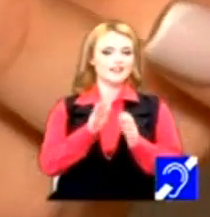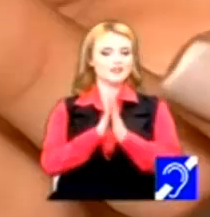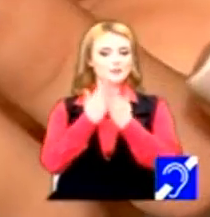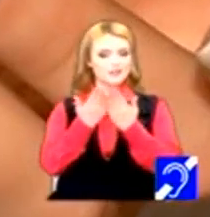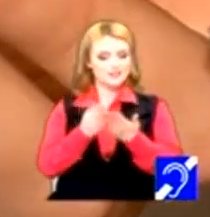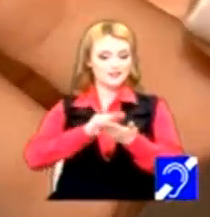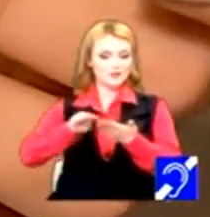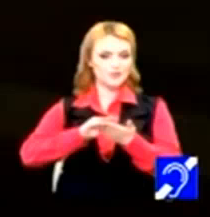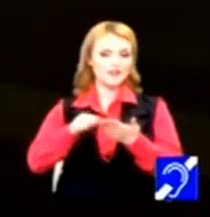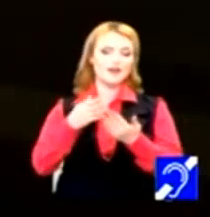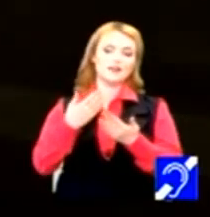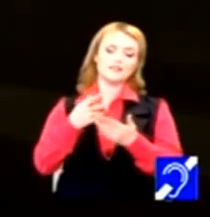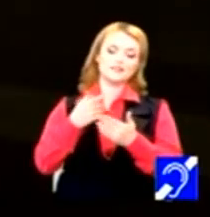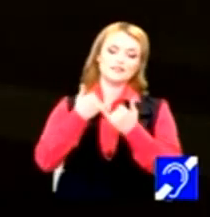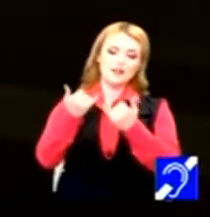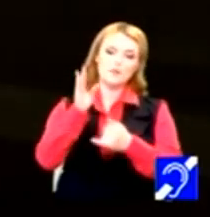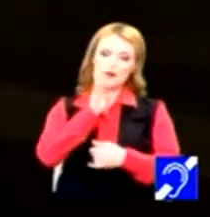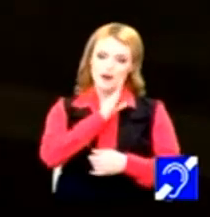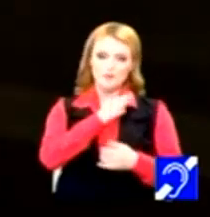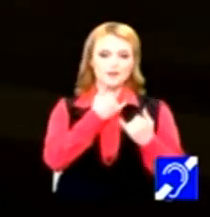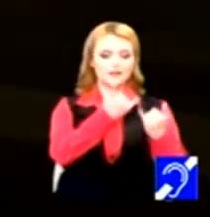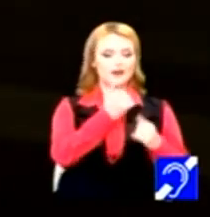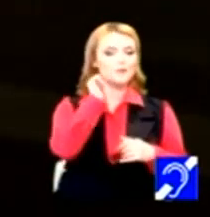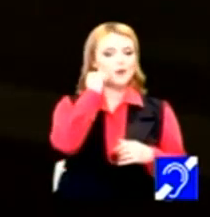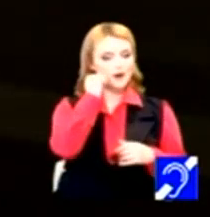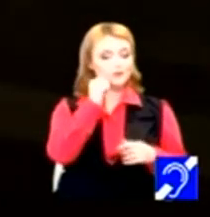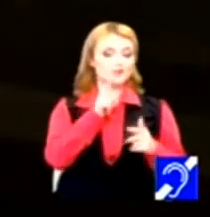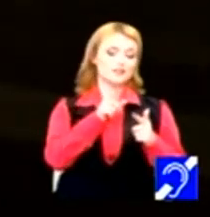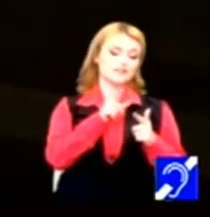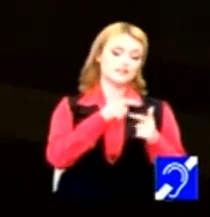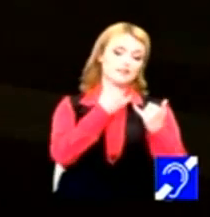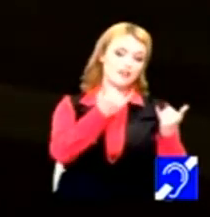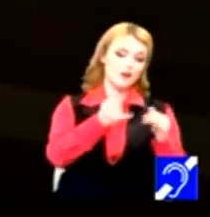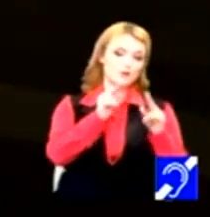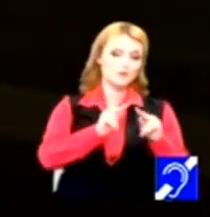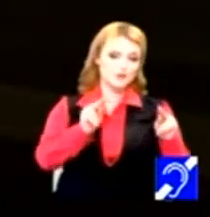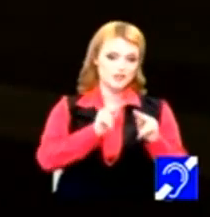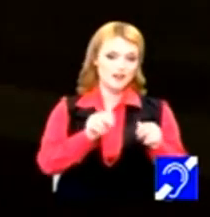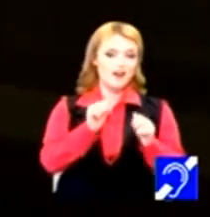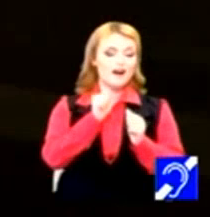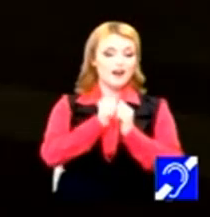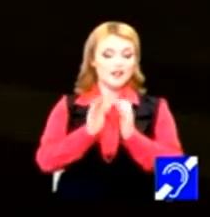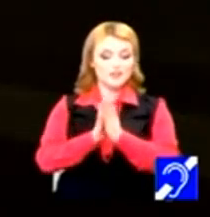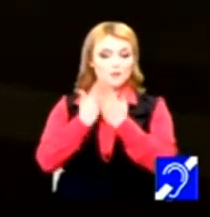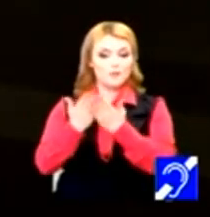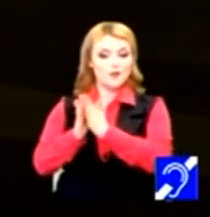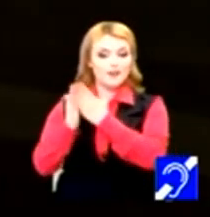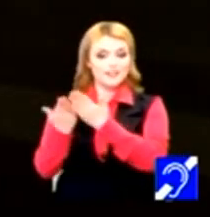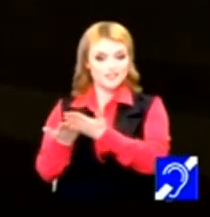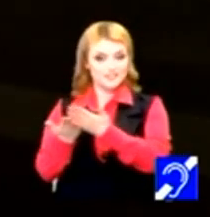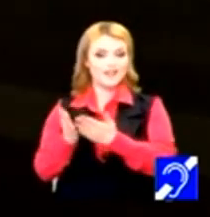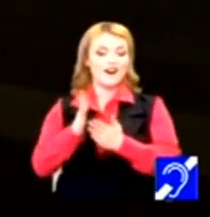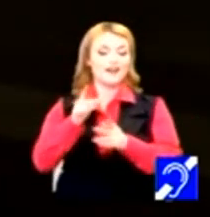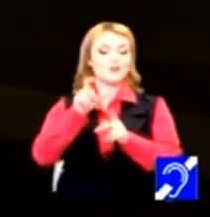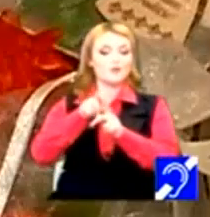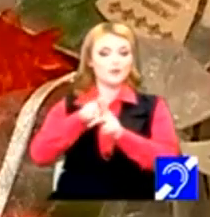mamă, tată, bunică, toți cei dragi, profesoară. Și fiecare pagină din cărțișor conține câte un mesaj